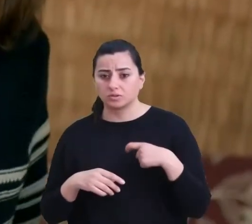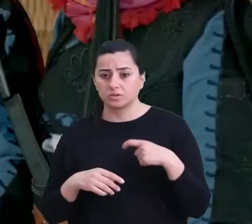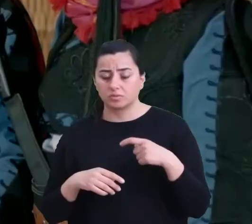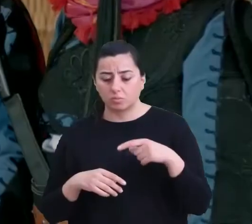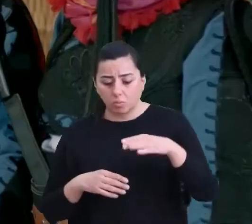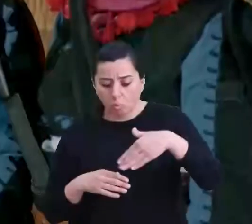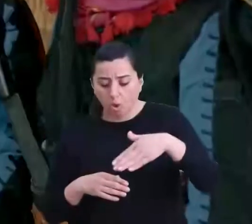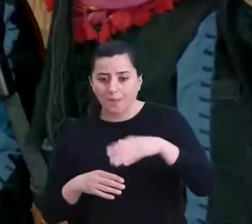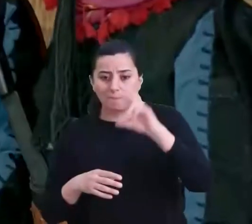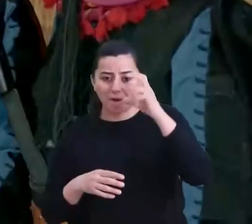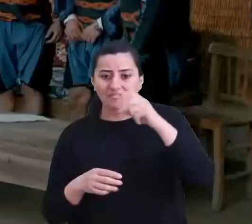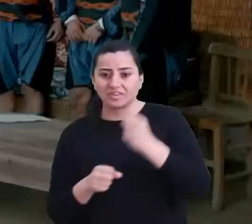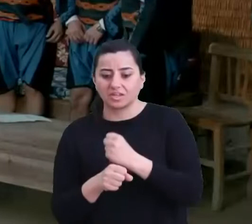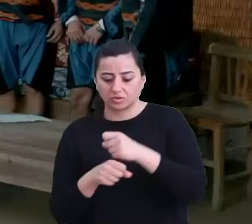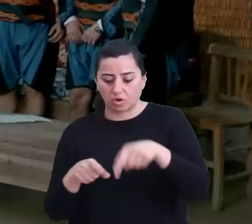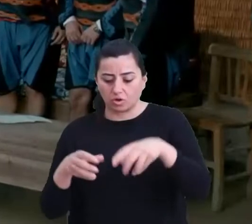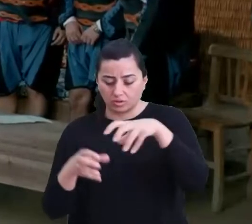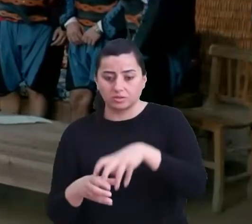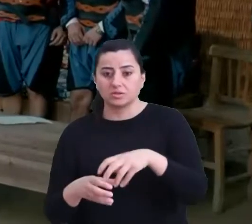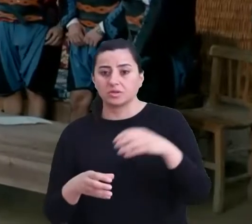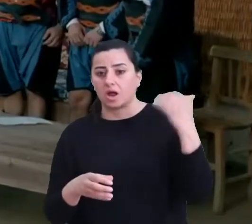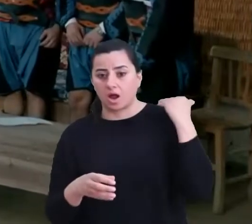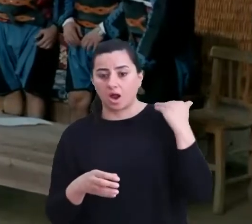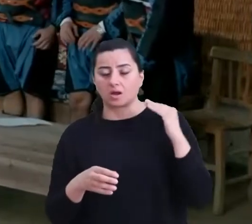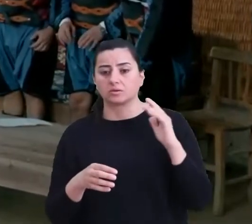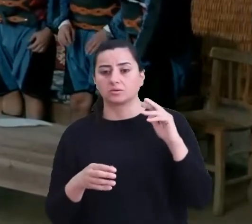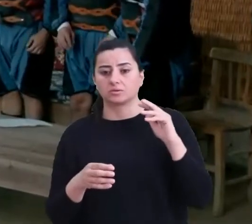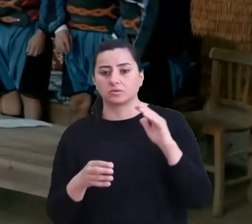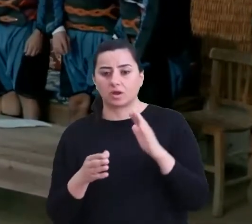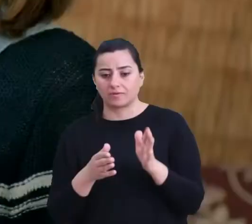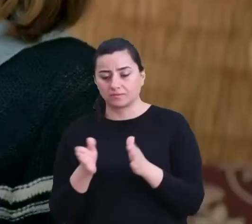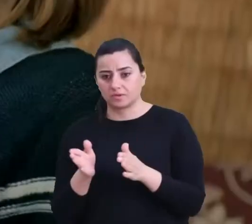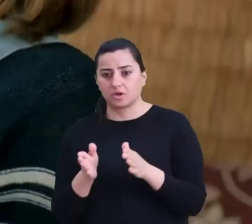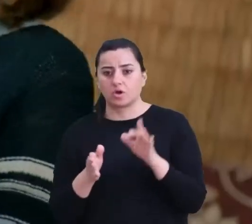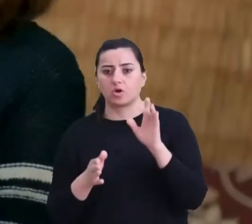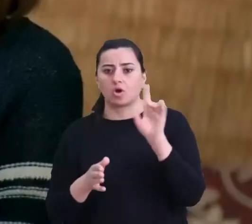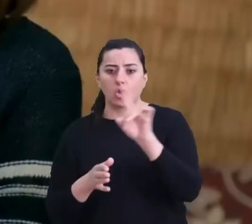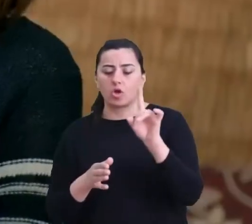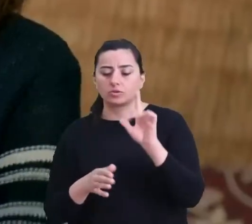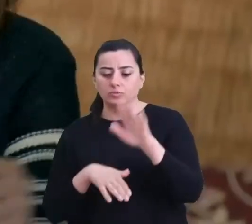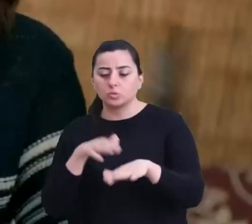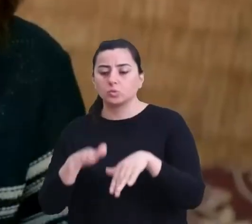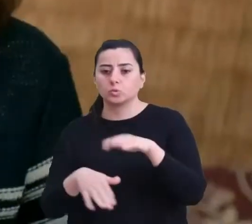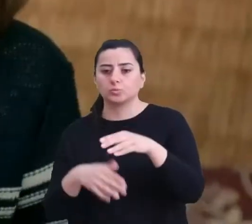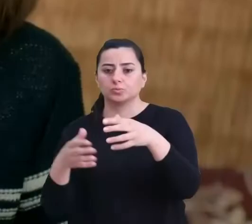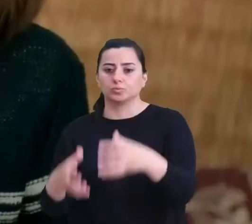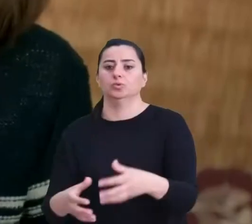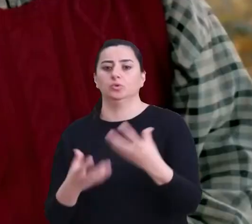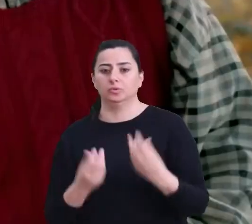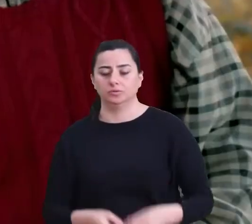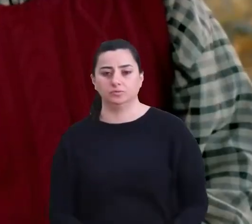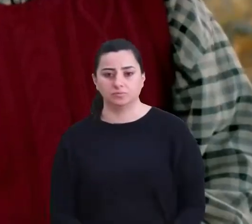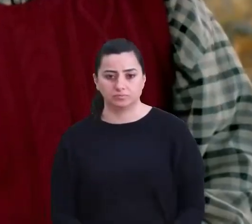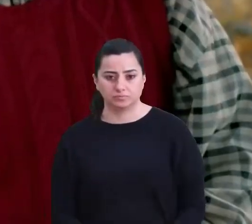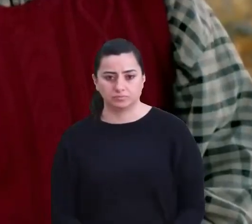evde oradaki mavi taşı. Sırtınızı taşa vereceksiniz. Hafif sağa döneceksiniz. 10 adım atıyorsunuz. Çardağı oraya